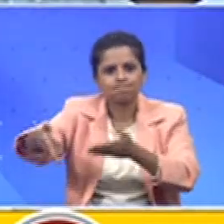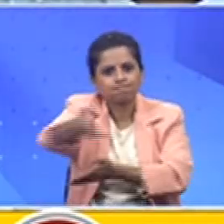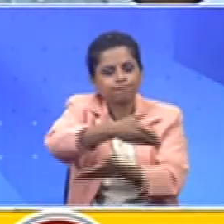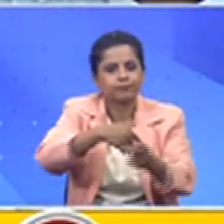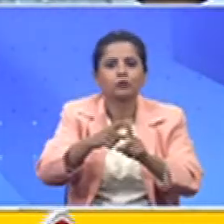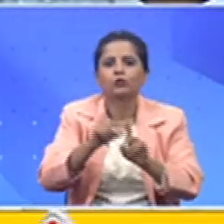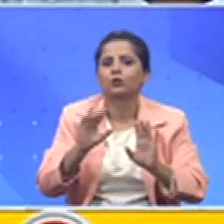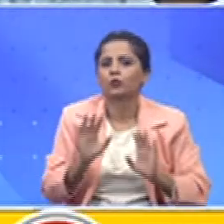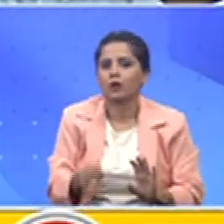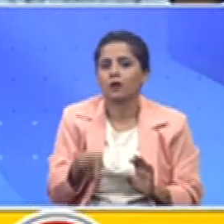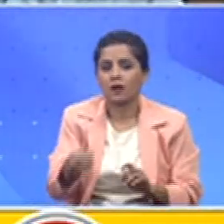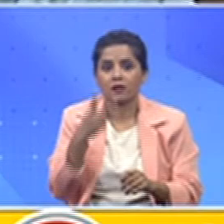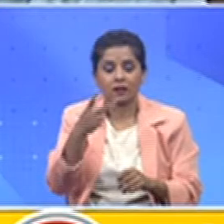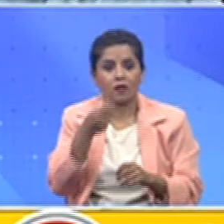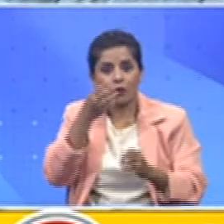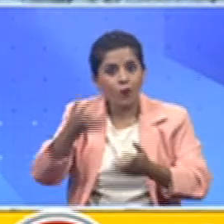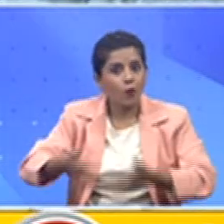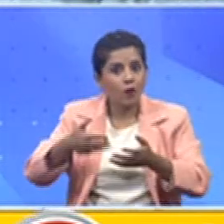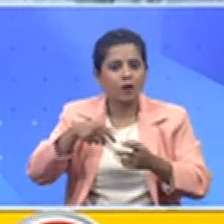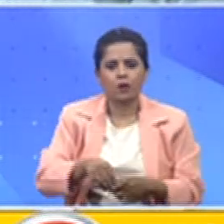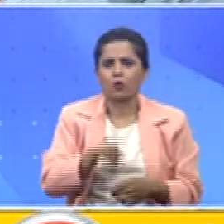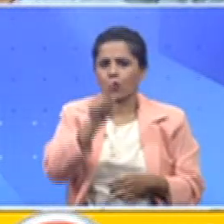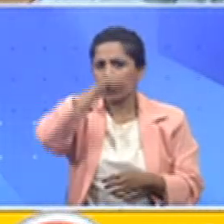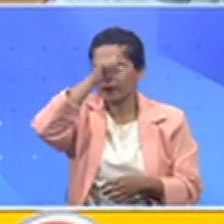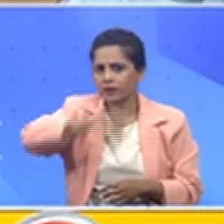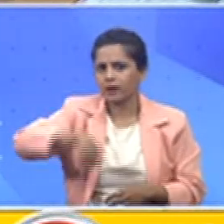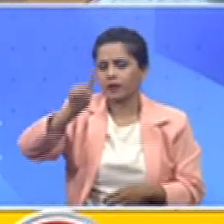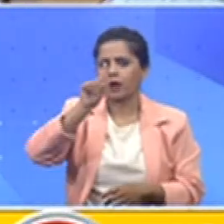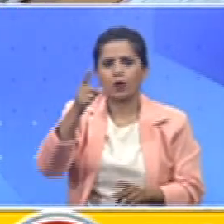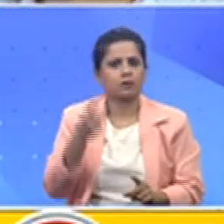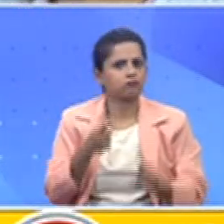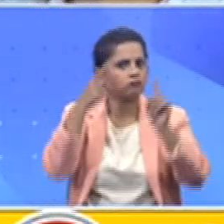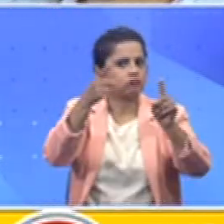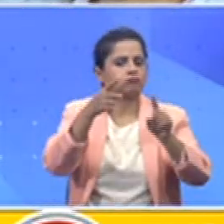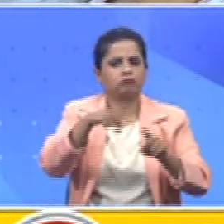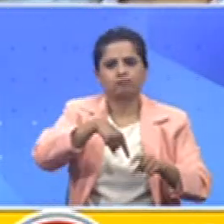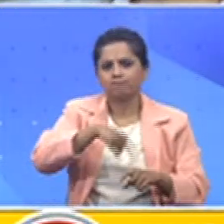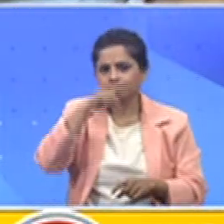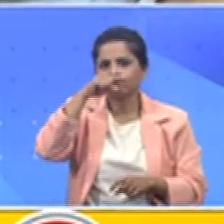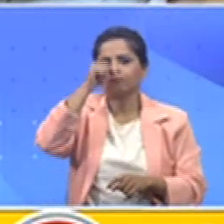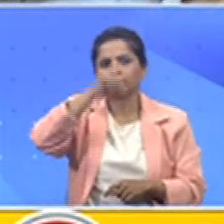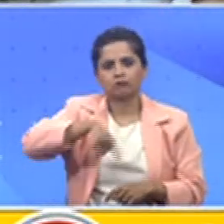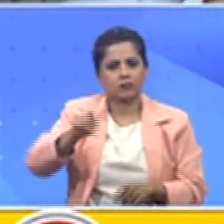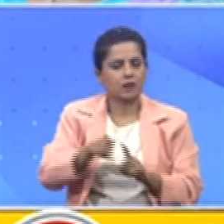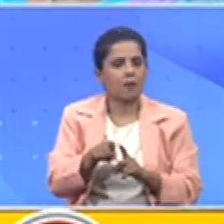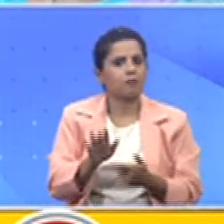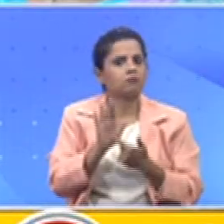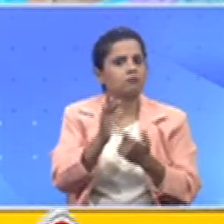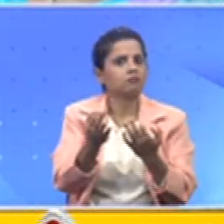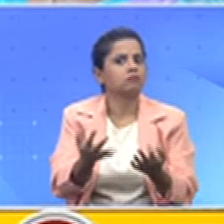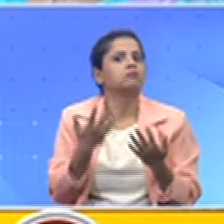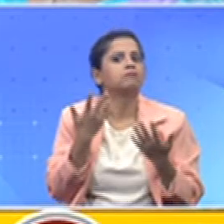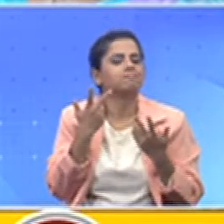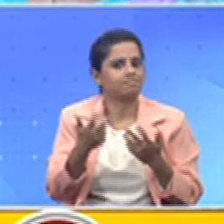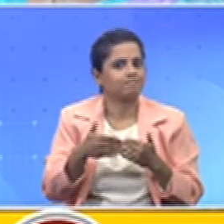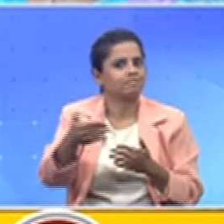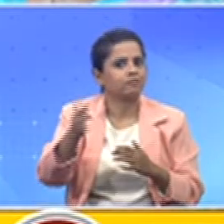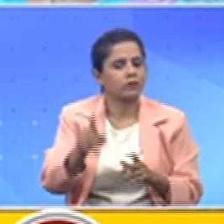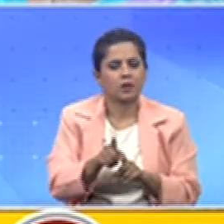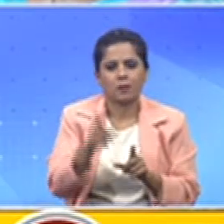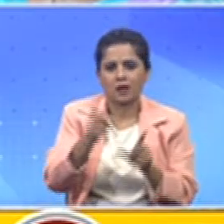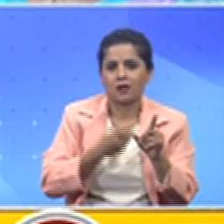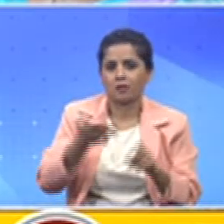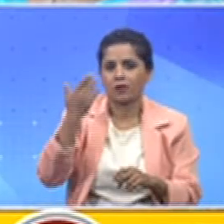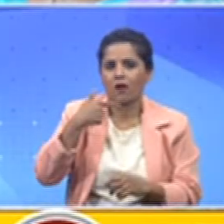वाटिका एक भारत श्रेष्ठ भारत का भी बहुत ही भव्य प्रतीक बनेगी। मैंने पिछले साल